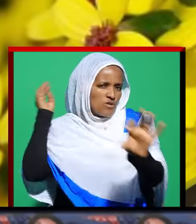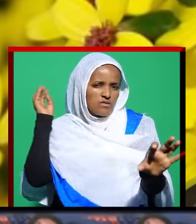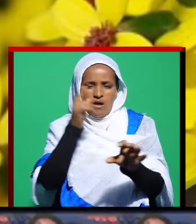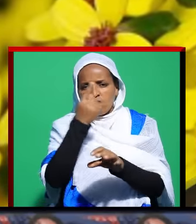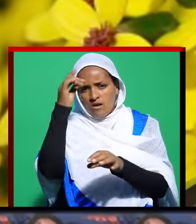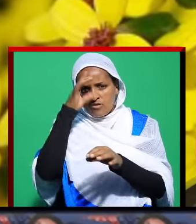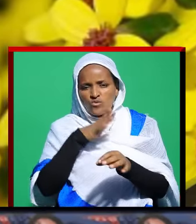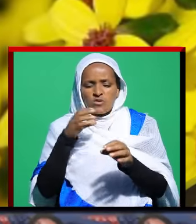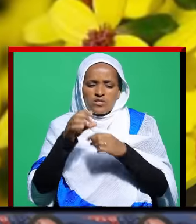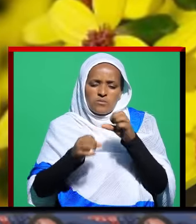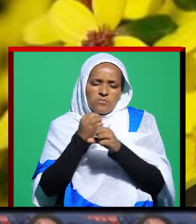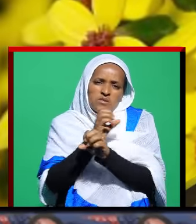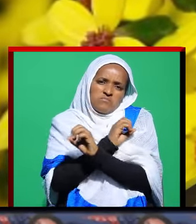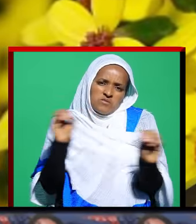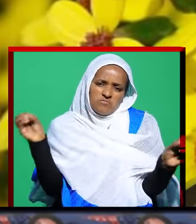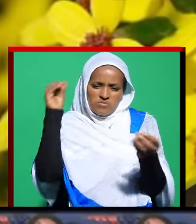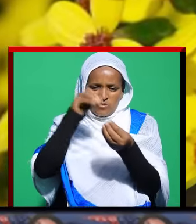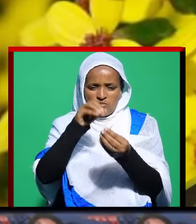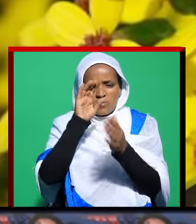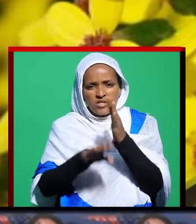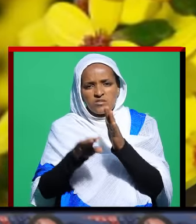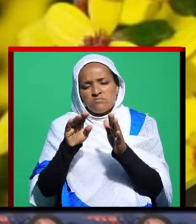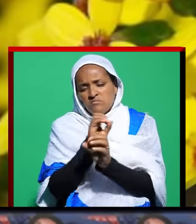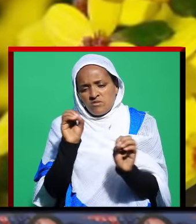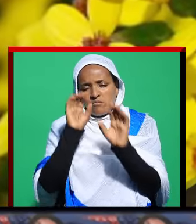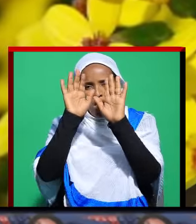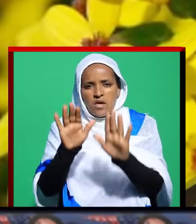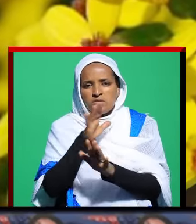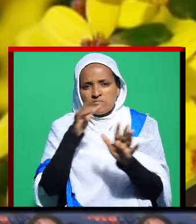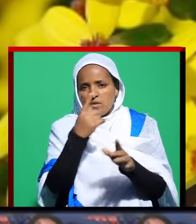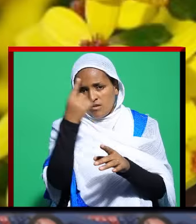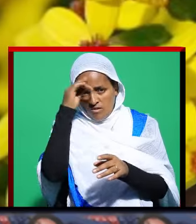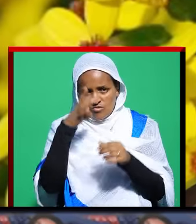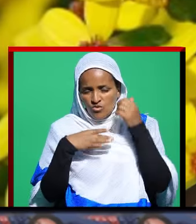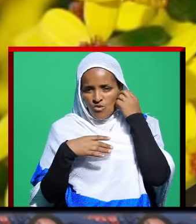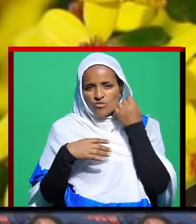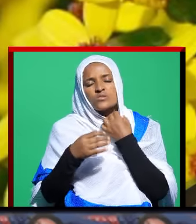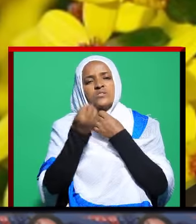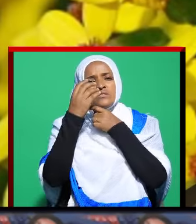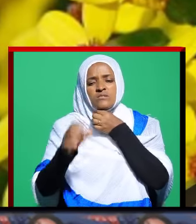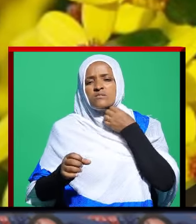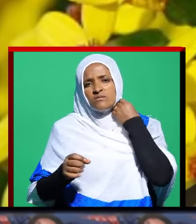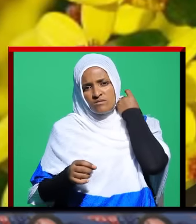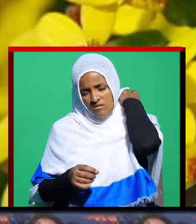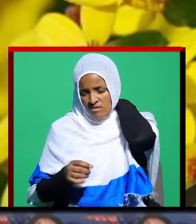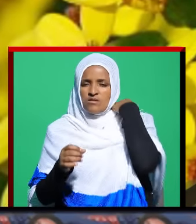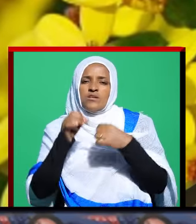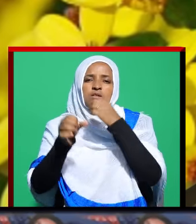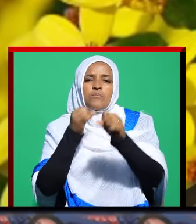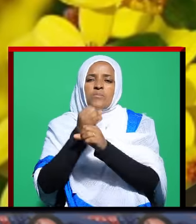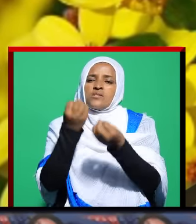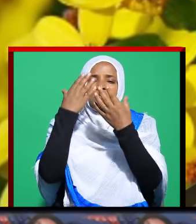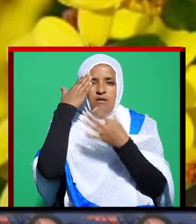የወጣላቸው ሰዎች አሉ። ስለ እድሜ ምንም የማይጨነቁ ማለት ነው። ስለ መጨመሩም ስለ መቀነሱም ስንት ዓመት እንደሆናቸውም የማያውቁ ጉዳያቸው ያልሆኑ ሰዎች